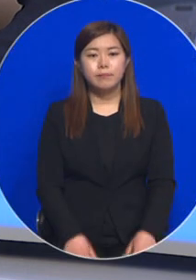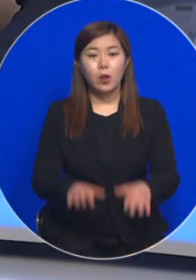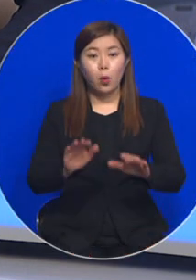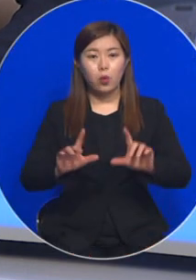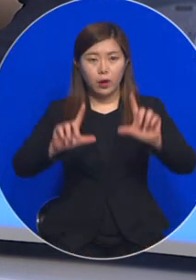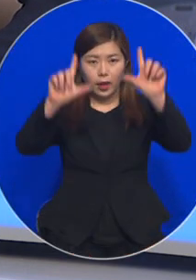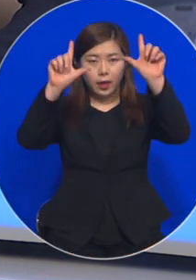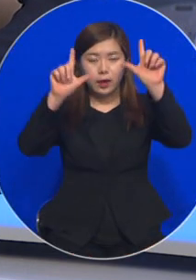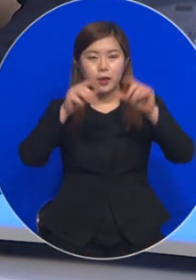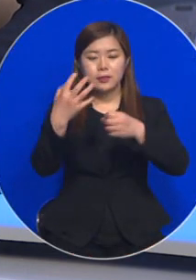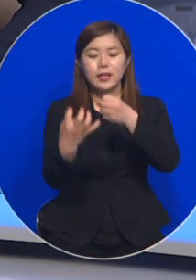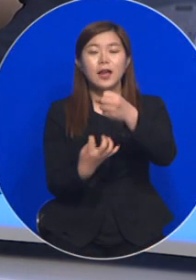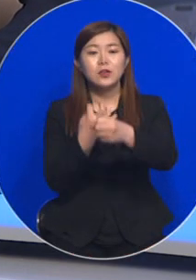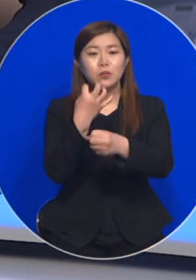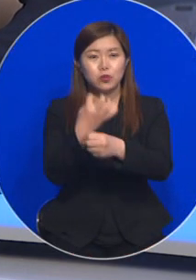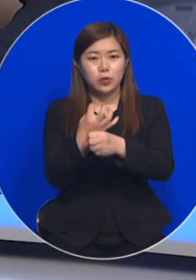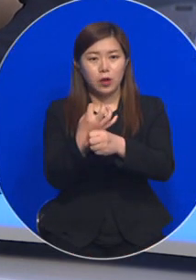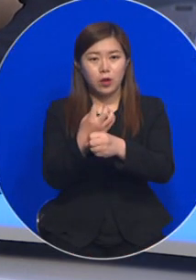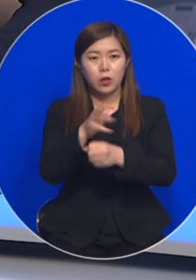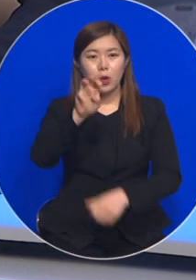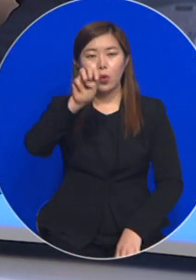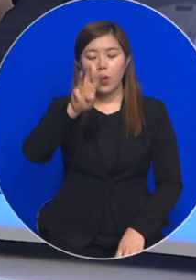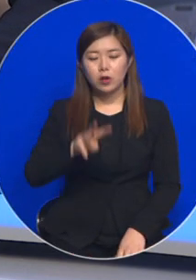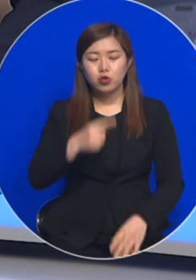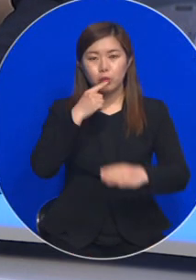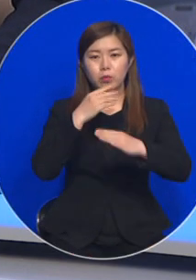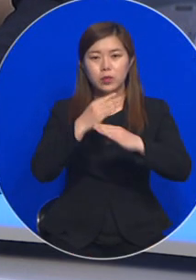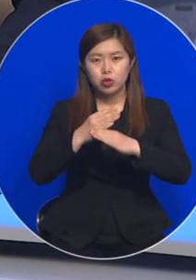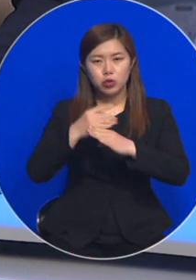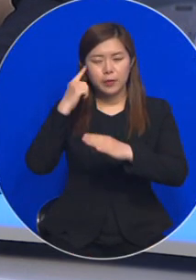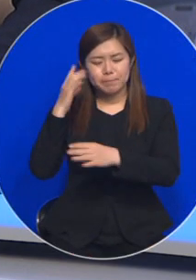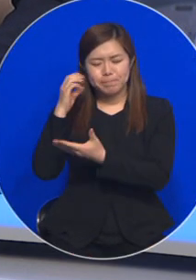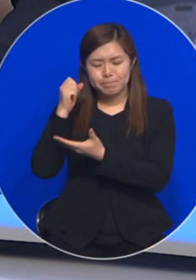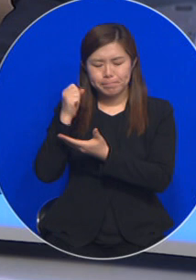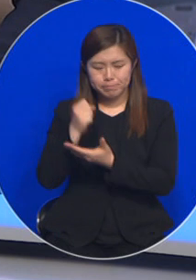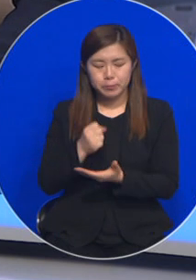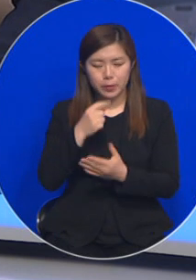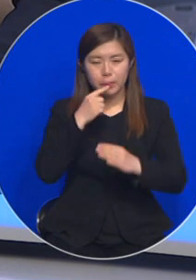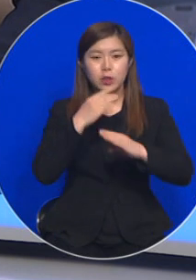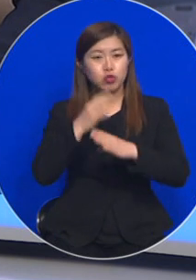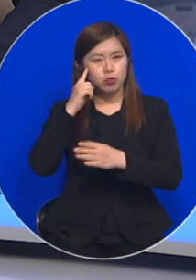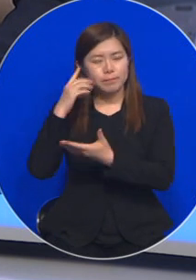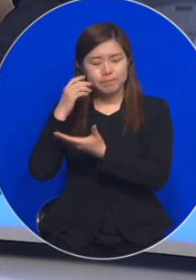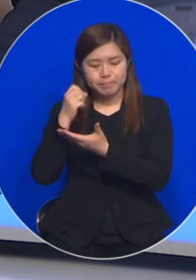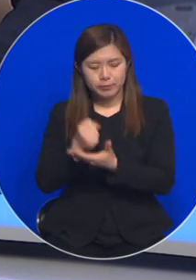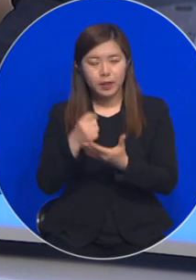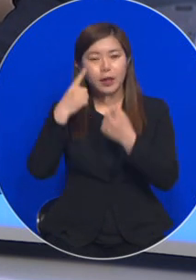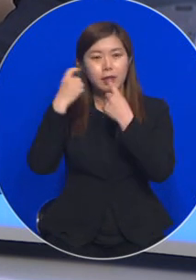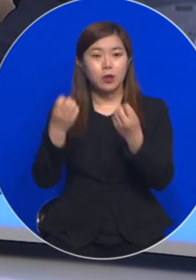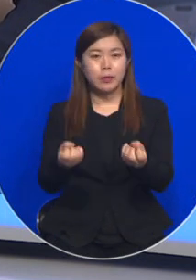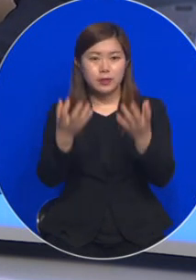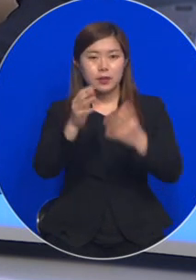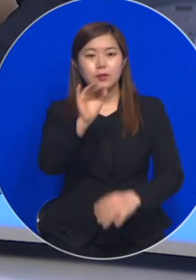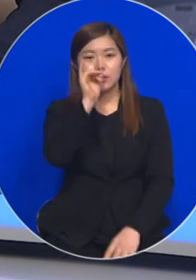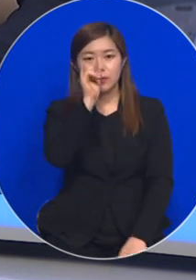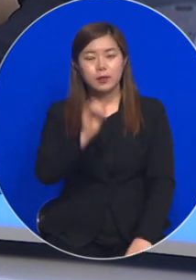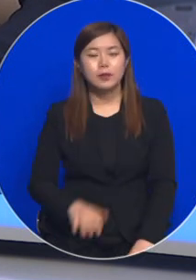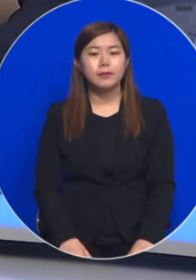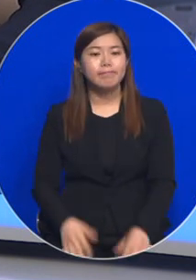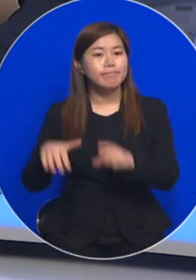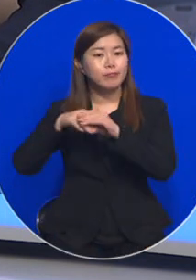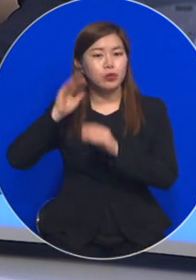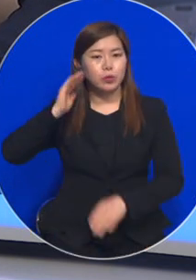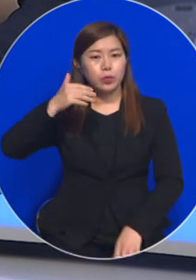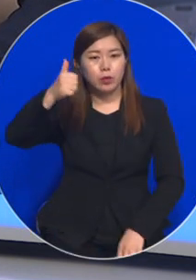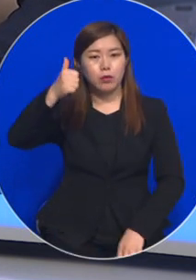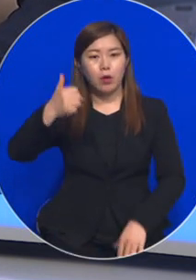올해 40주년을 맞은 광주 민주화운동 기념식이 오늘 오전 광주 5.18 민주광장에서 거행됐습니다. 문재인